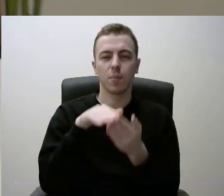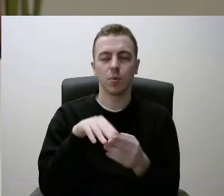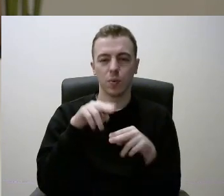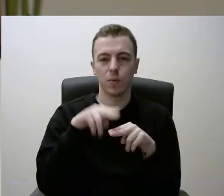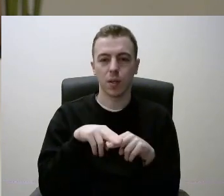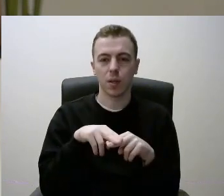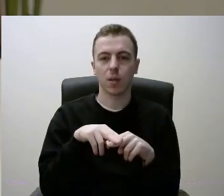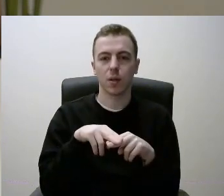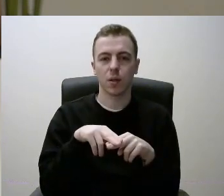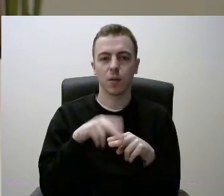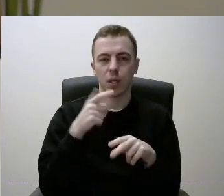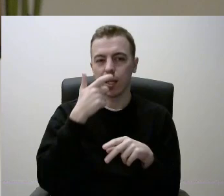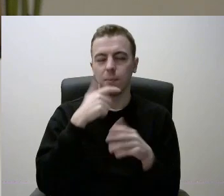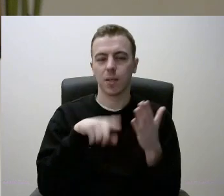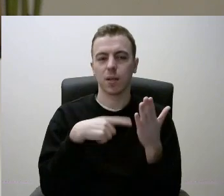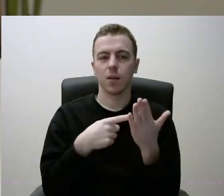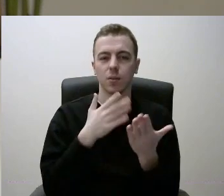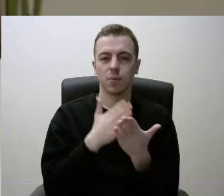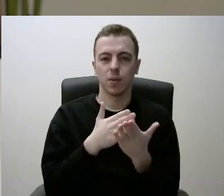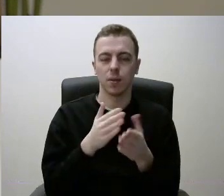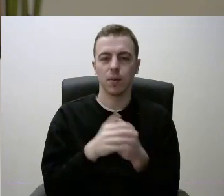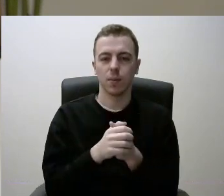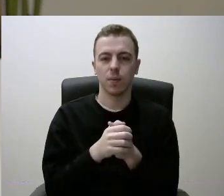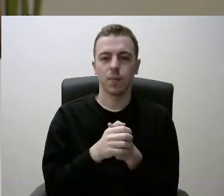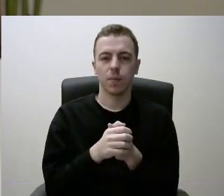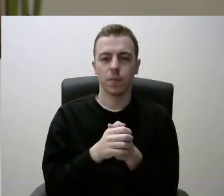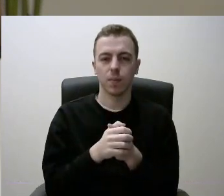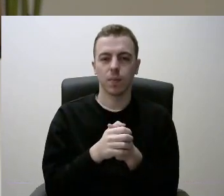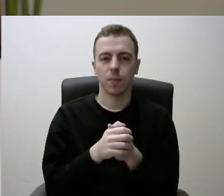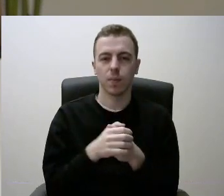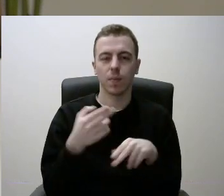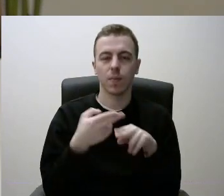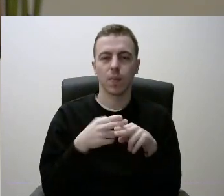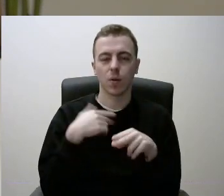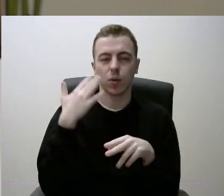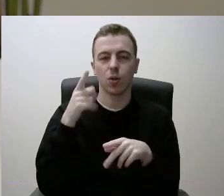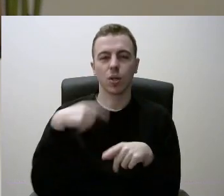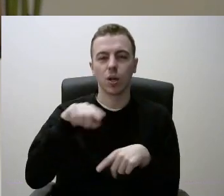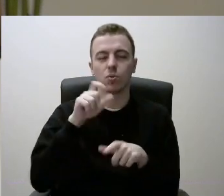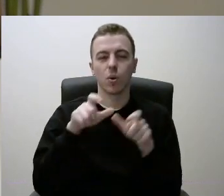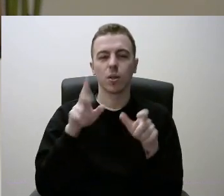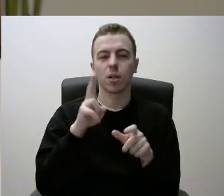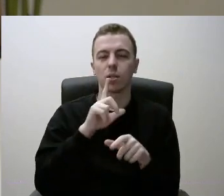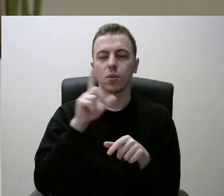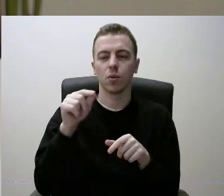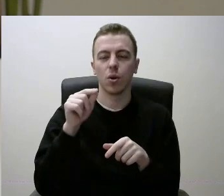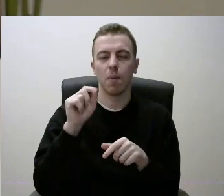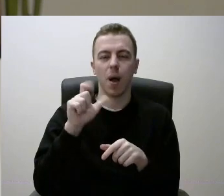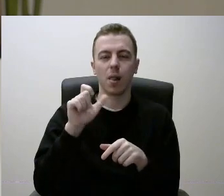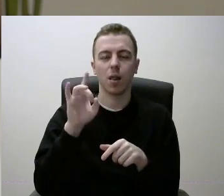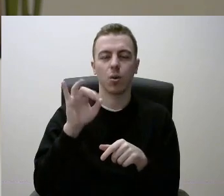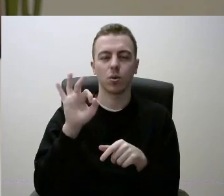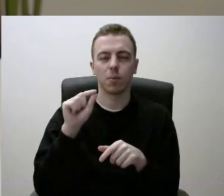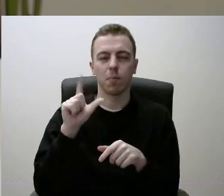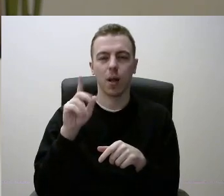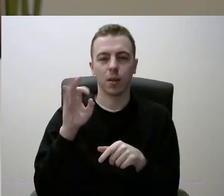labai rimti klausimai. Aš manyčiau, kad šios žmonės, kurie yra išvykę už Palangos plento, jos vis dėlto galima